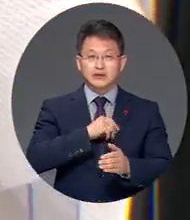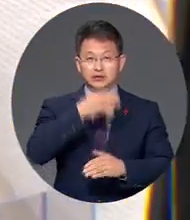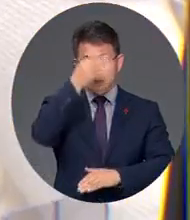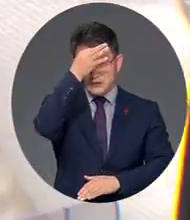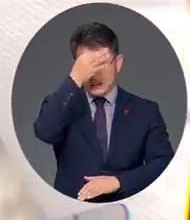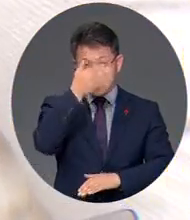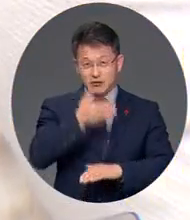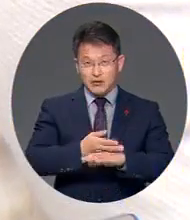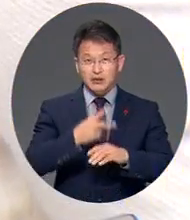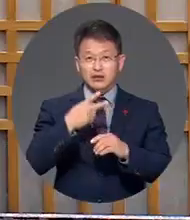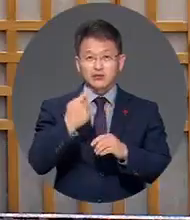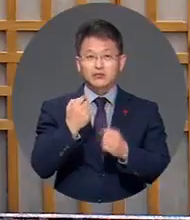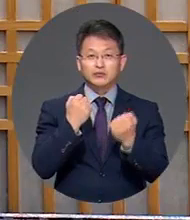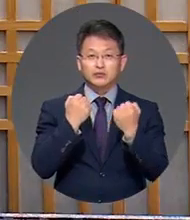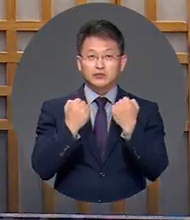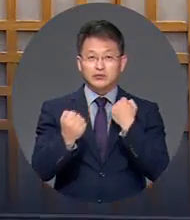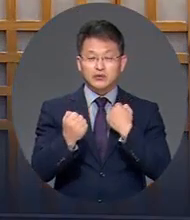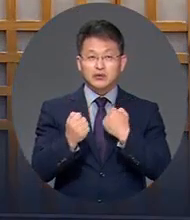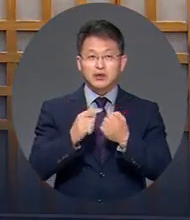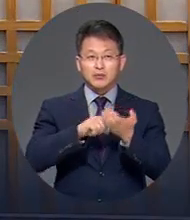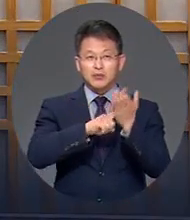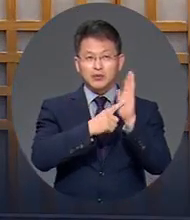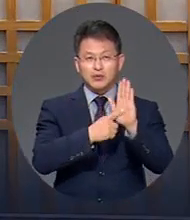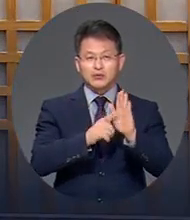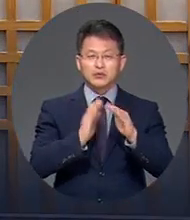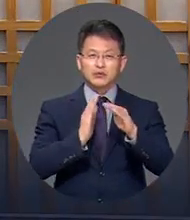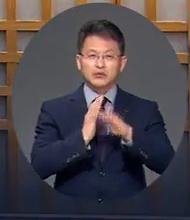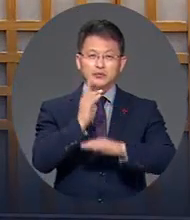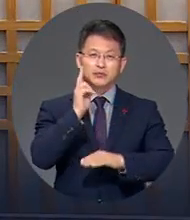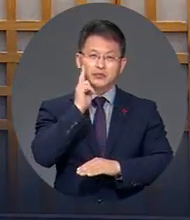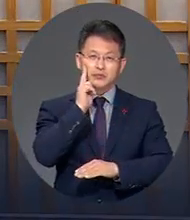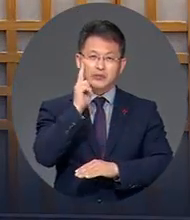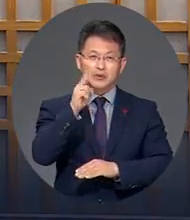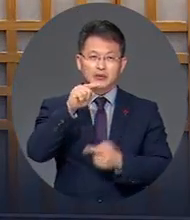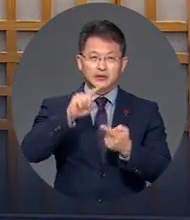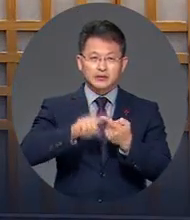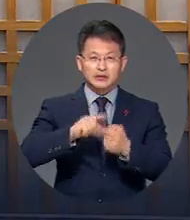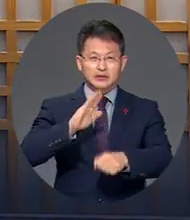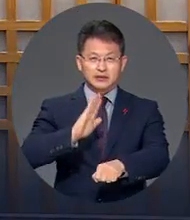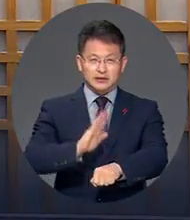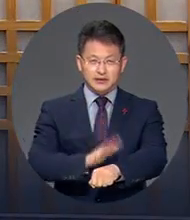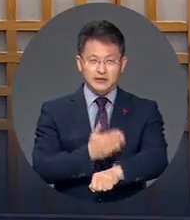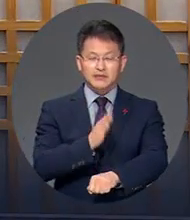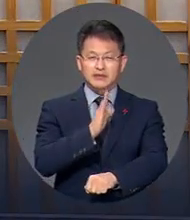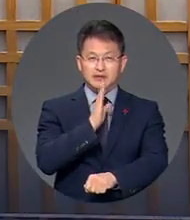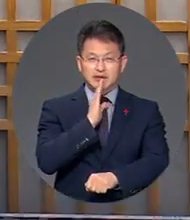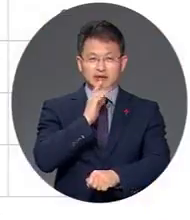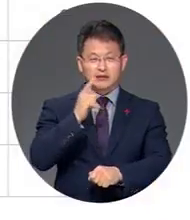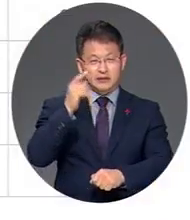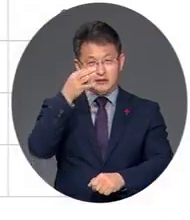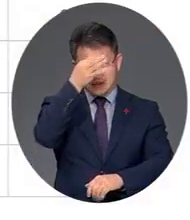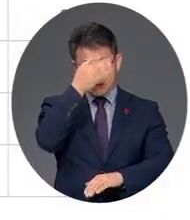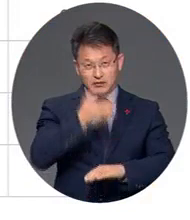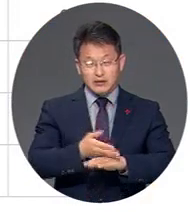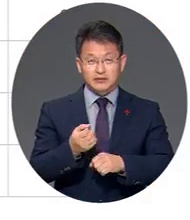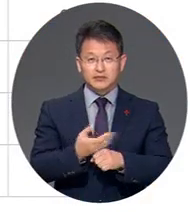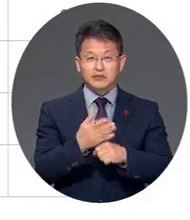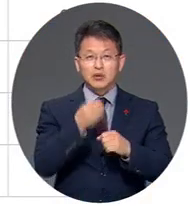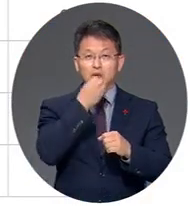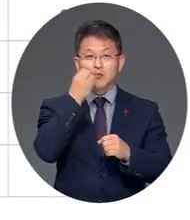사과에도 불구하고 표현에 좀 간 부분에 대해서는 정말 잘못됐다는 점을 사과를 드리겠습니다